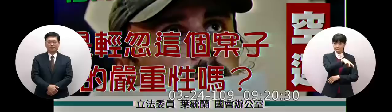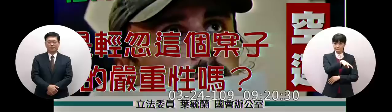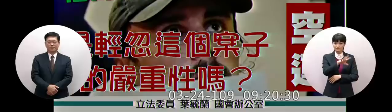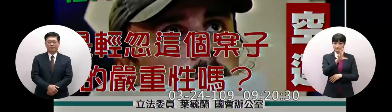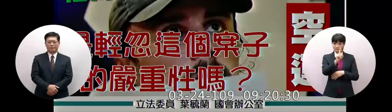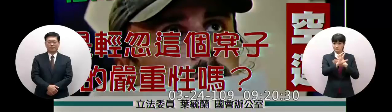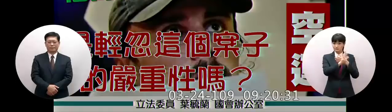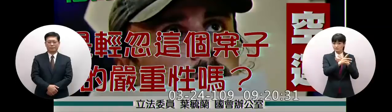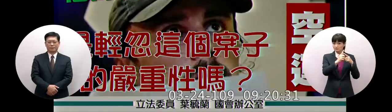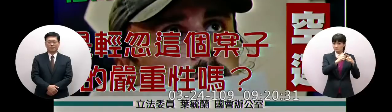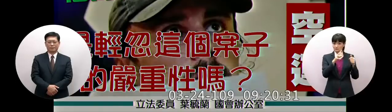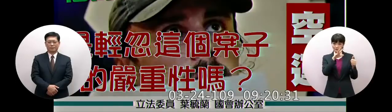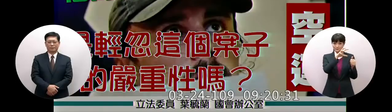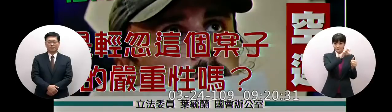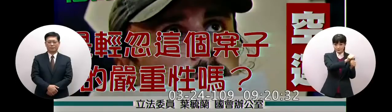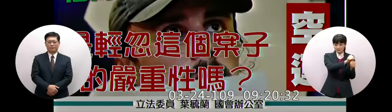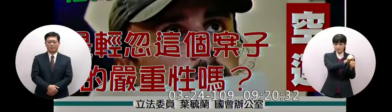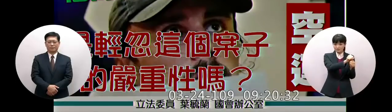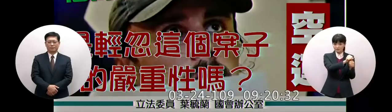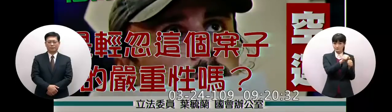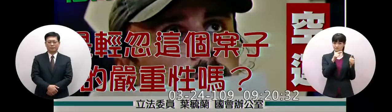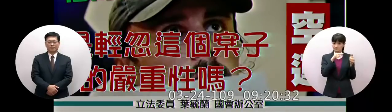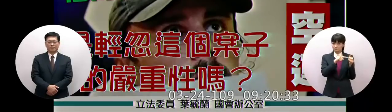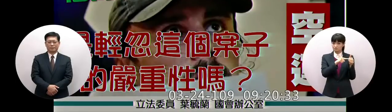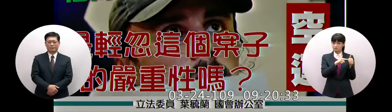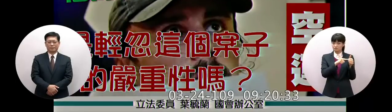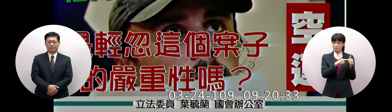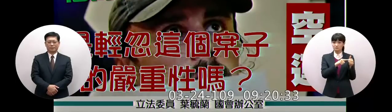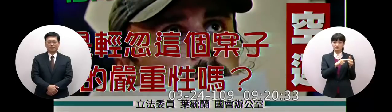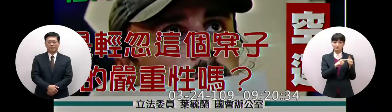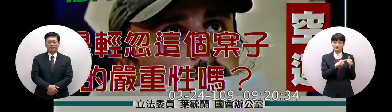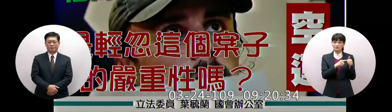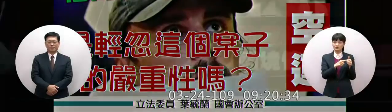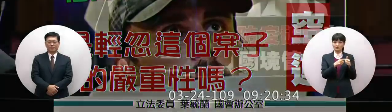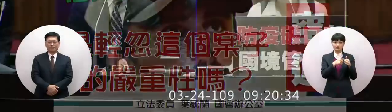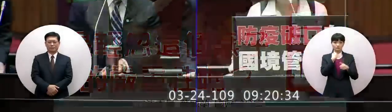外，这个老外到现在在台湾已经快